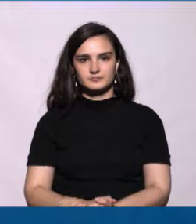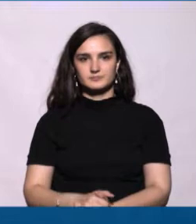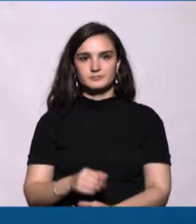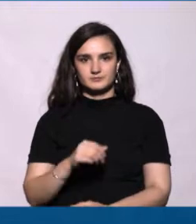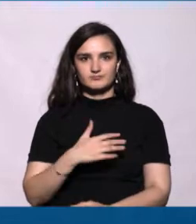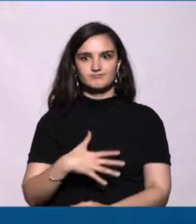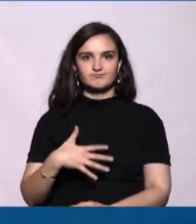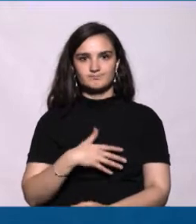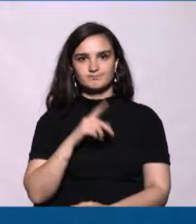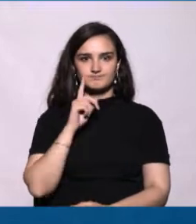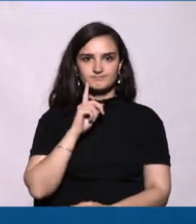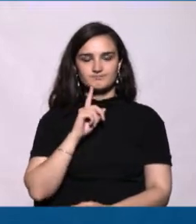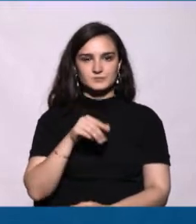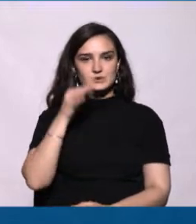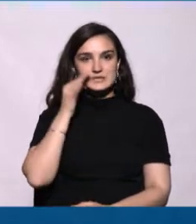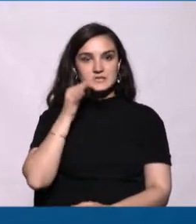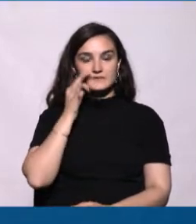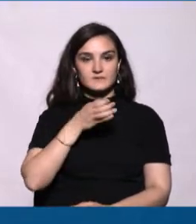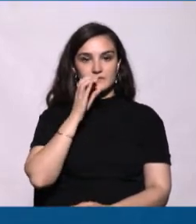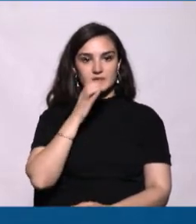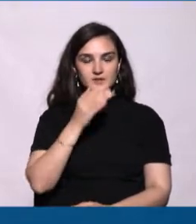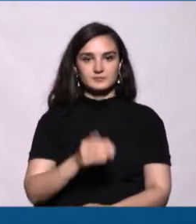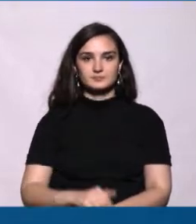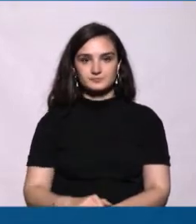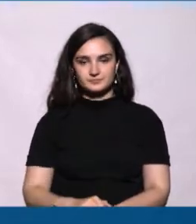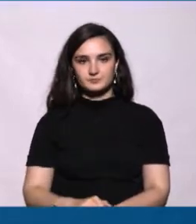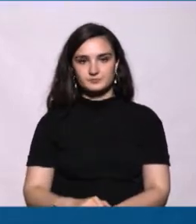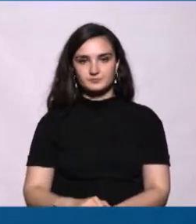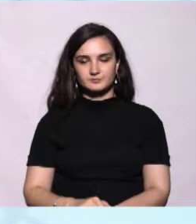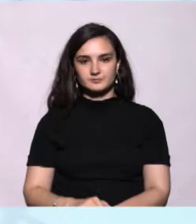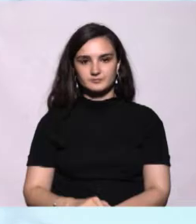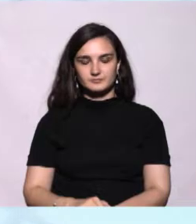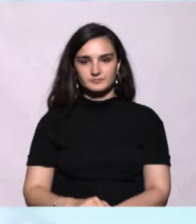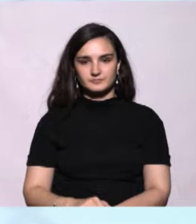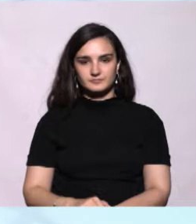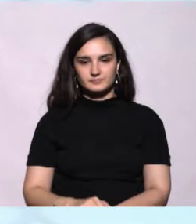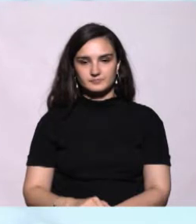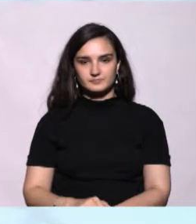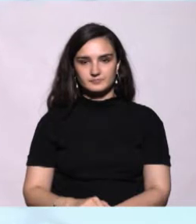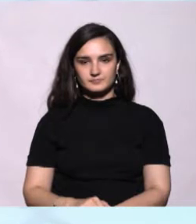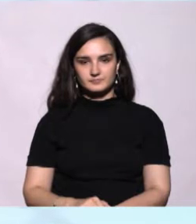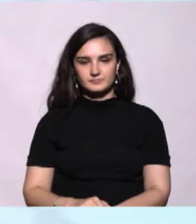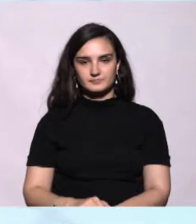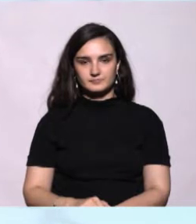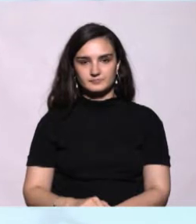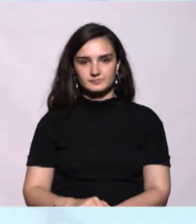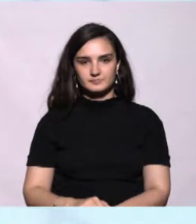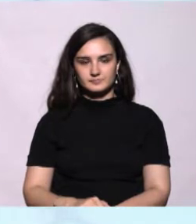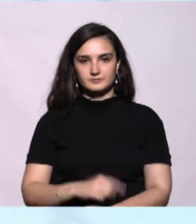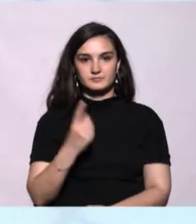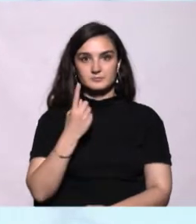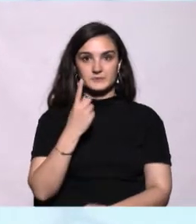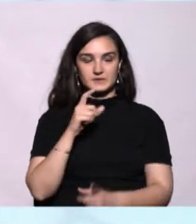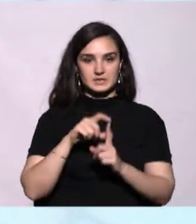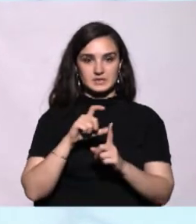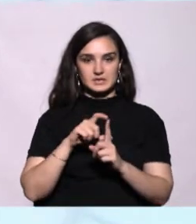Yummy. It's juice. Juice. Juice. Цвени. And the first